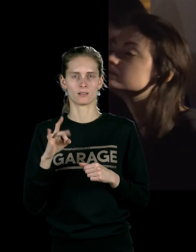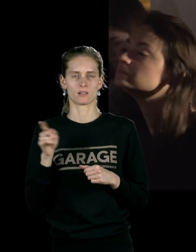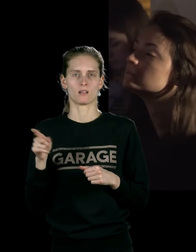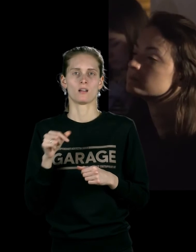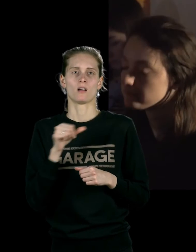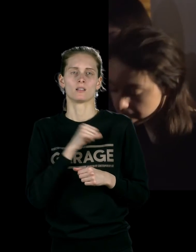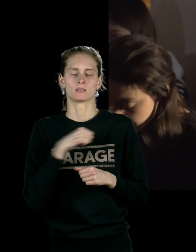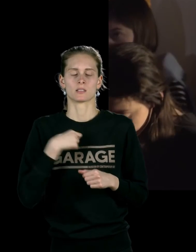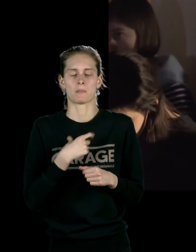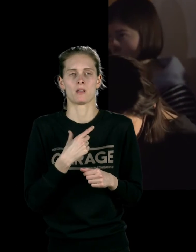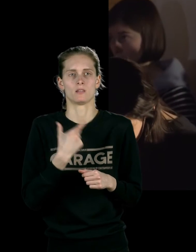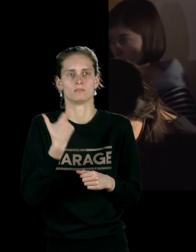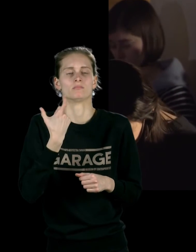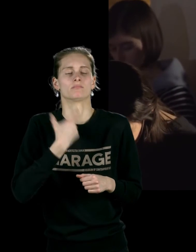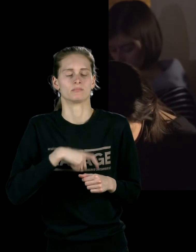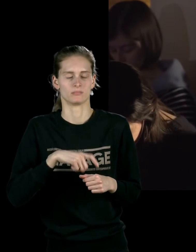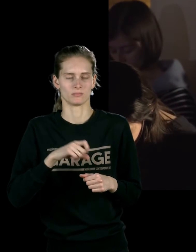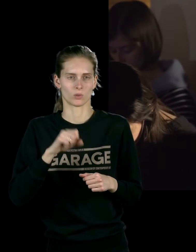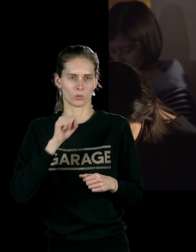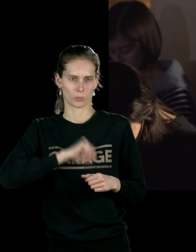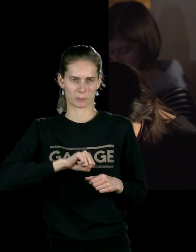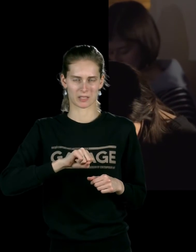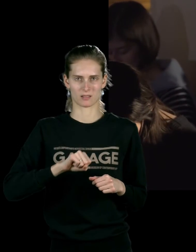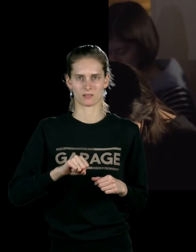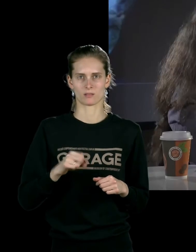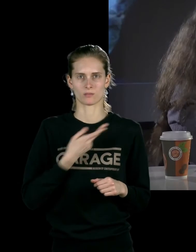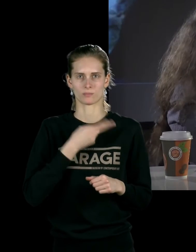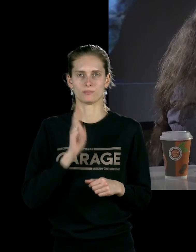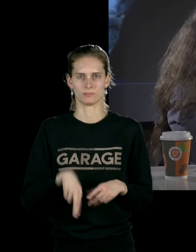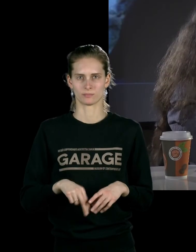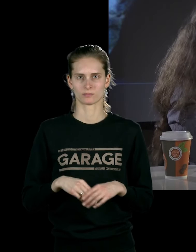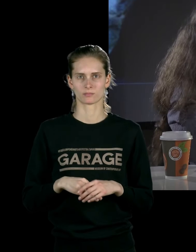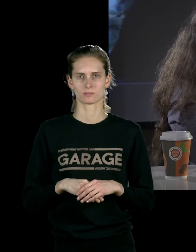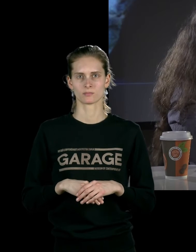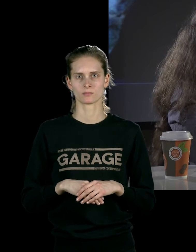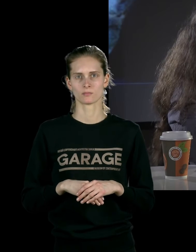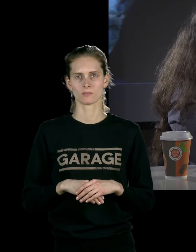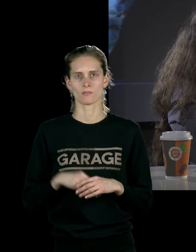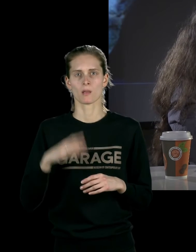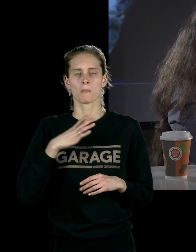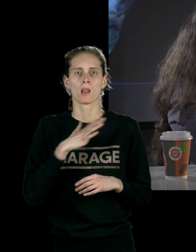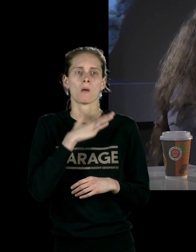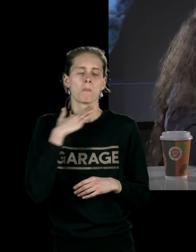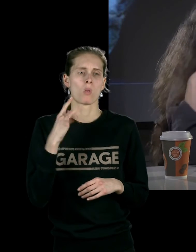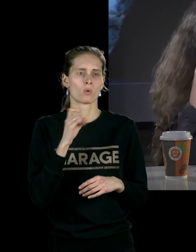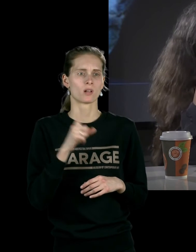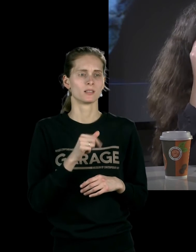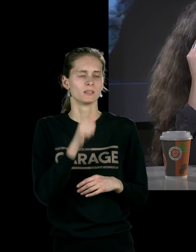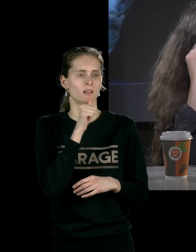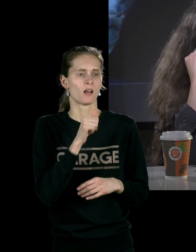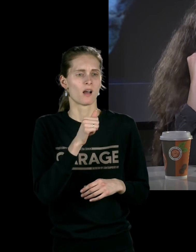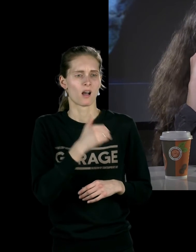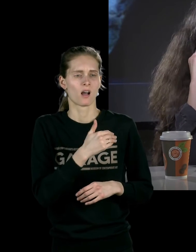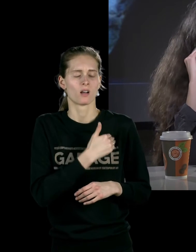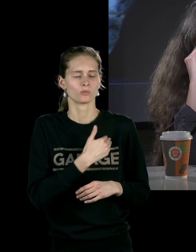он вообще был таким очень брутальным и склонным человеком, который был... Было несколько попыток суицида, и он покончил жизнь